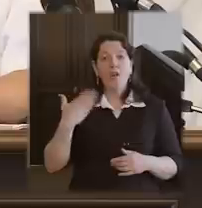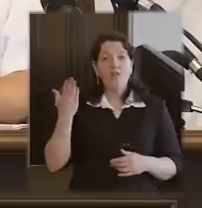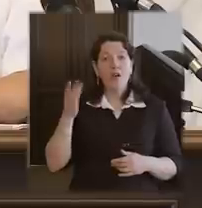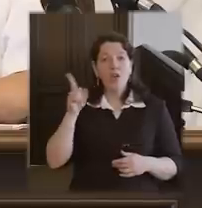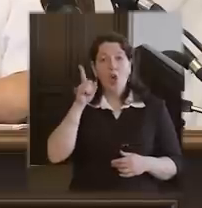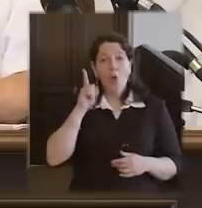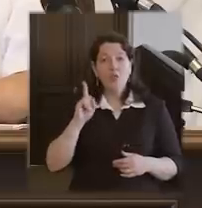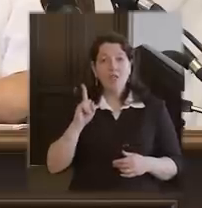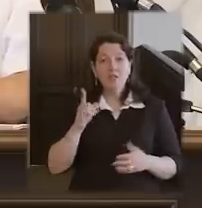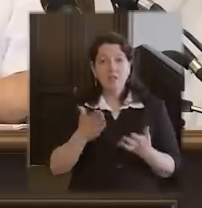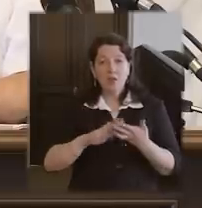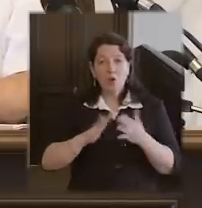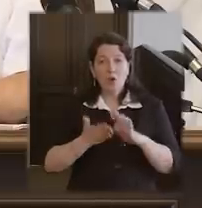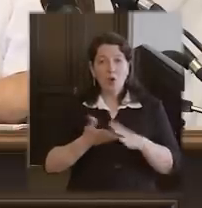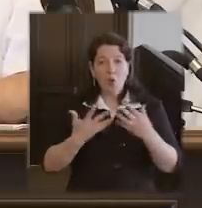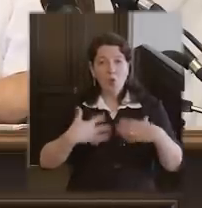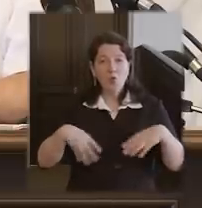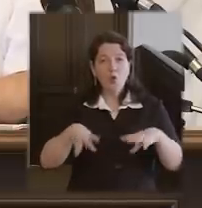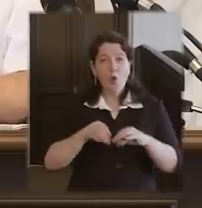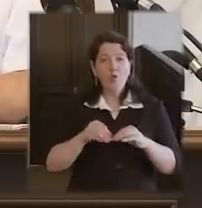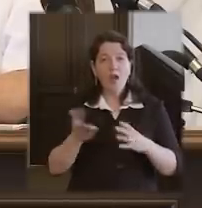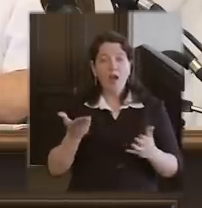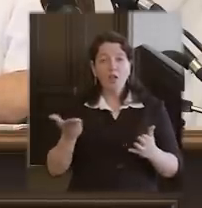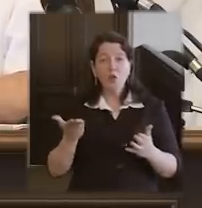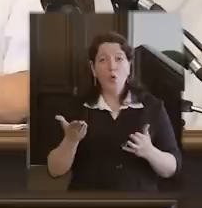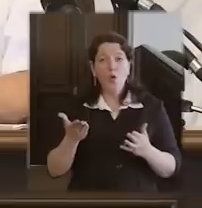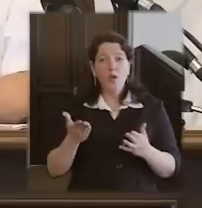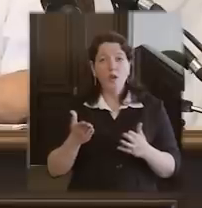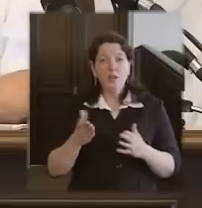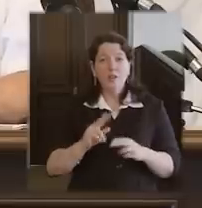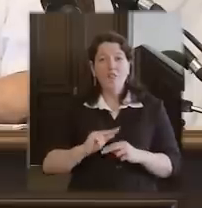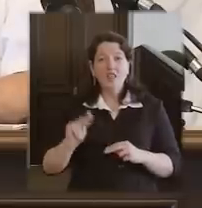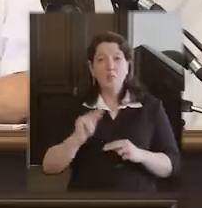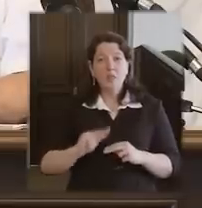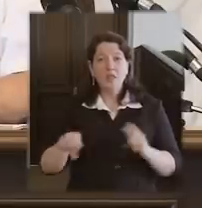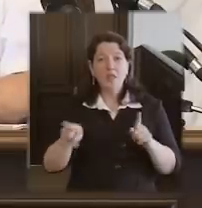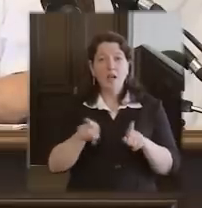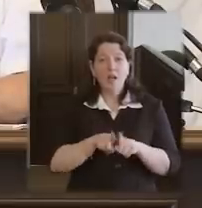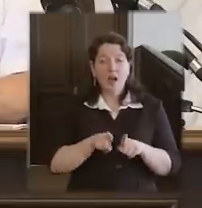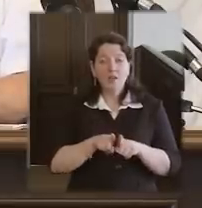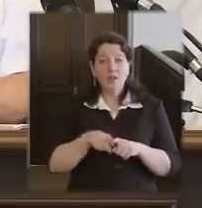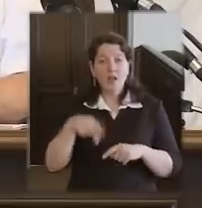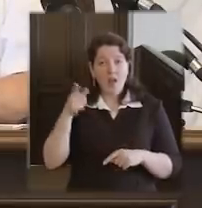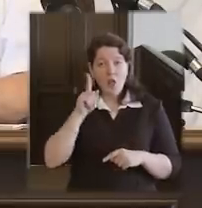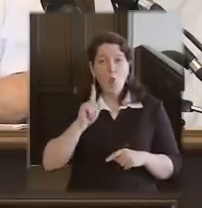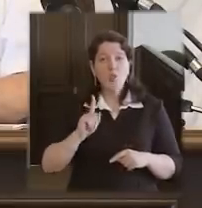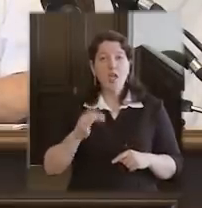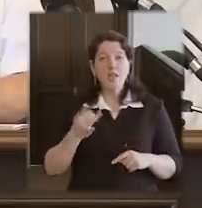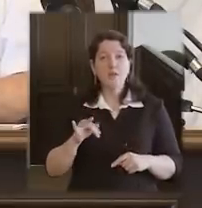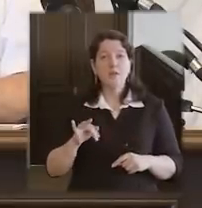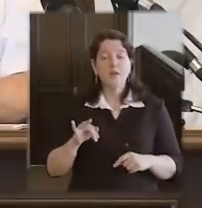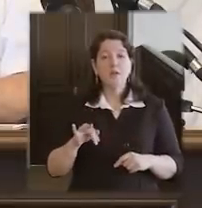который по самой культуре и воспитанию знал только иудейские законы,